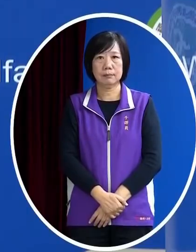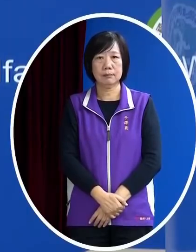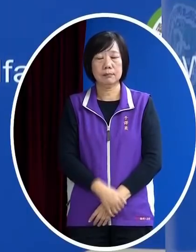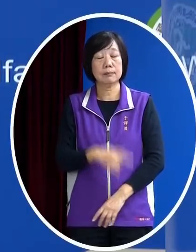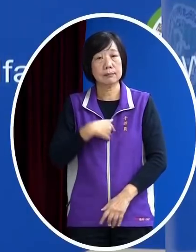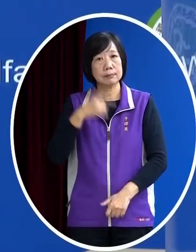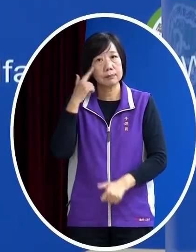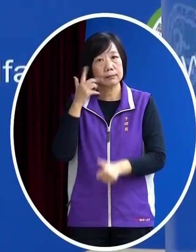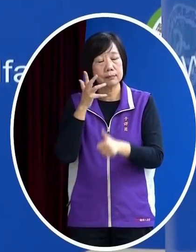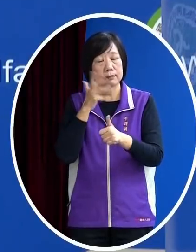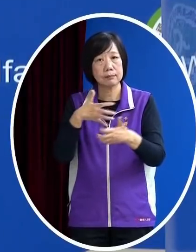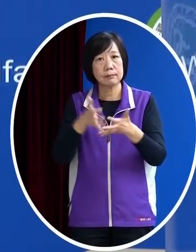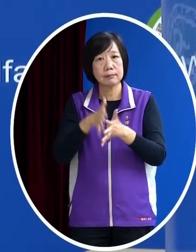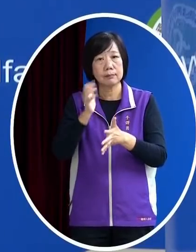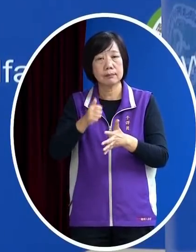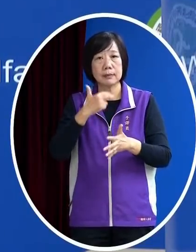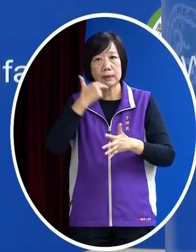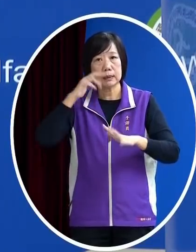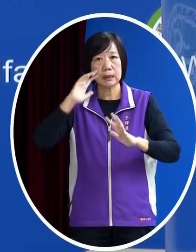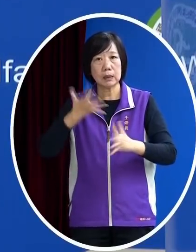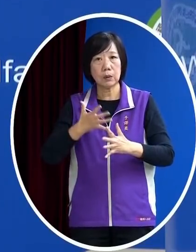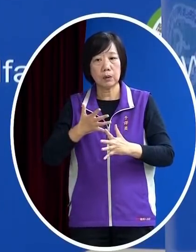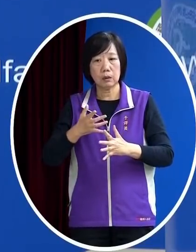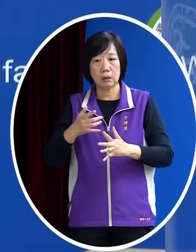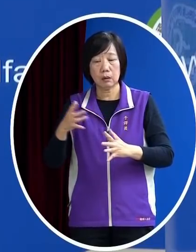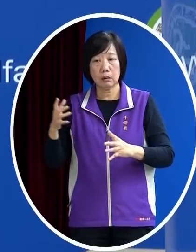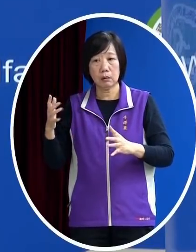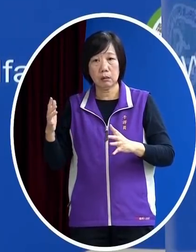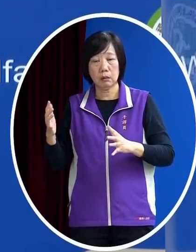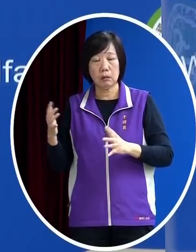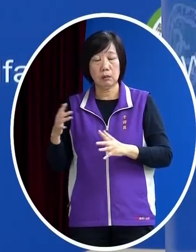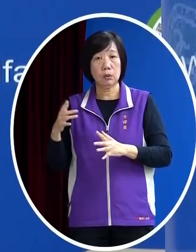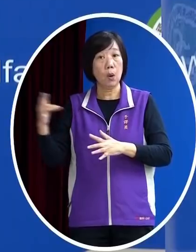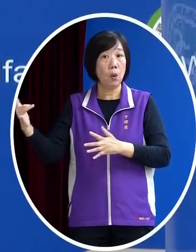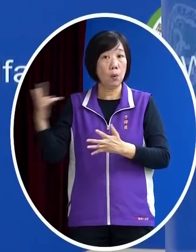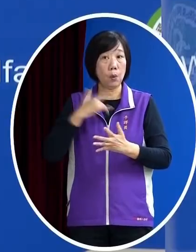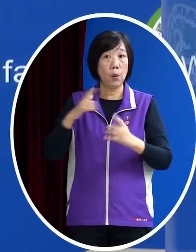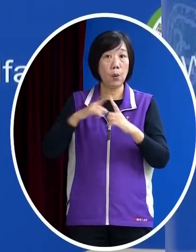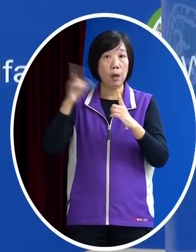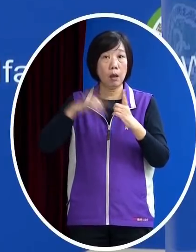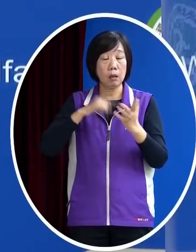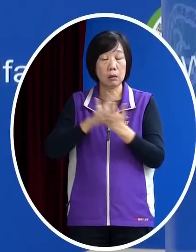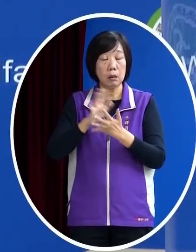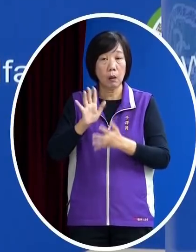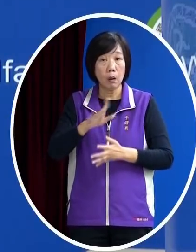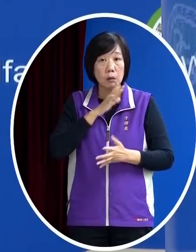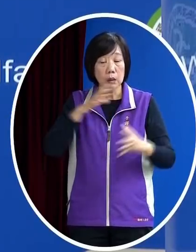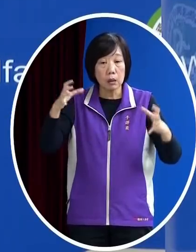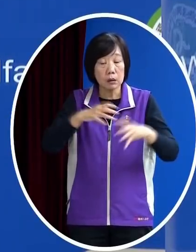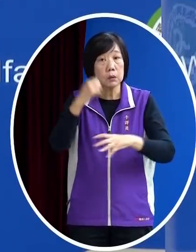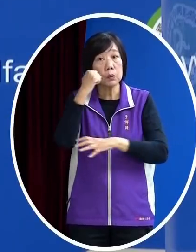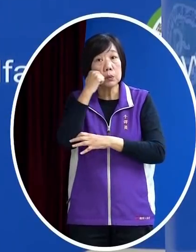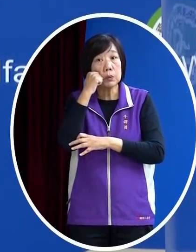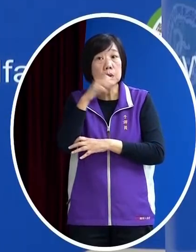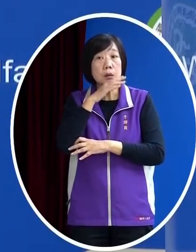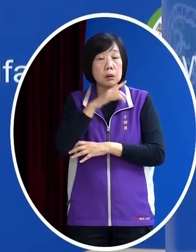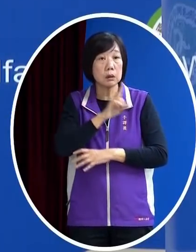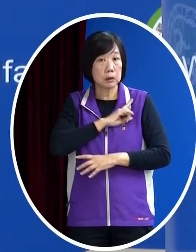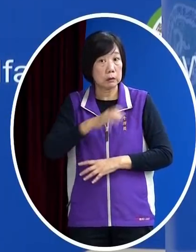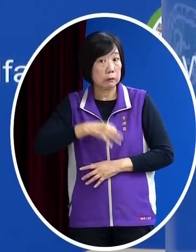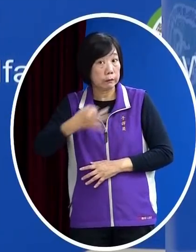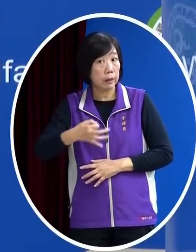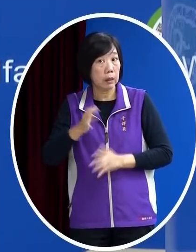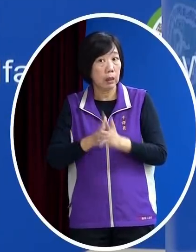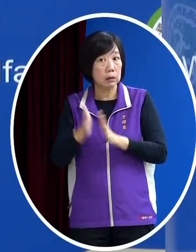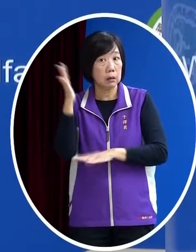我想请问一下部长，那个英国到集中检疫所，那他们是自费吗？还是我们公费支出？